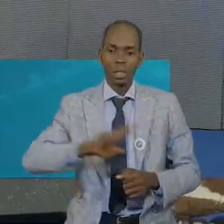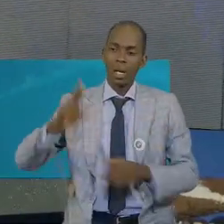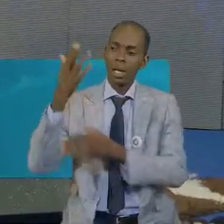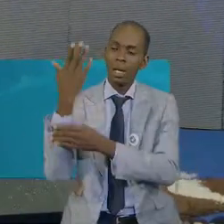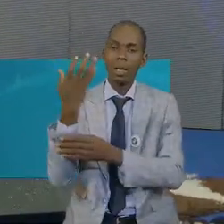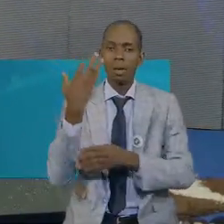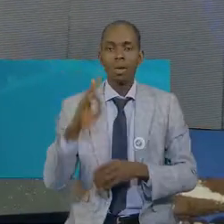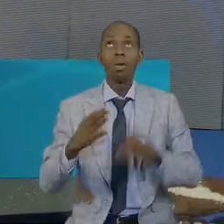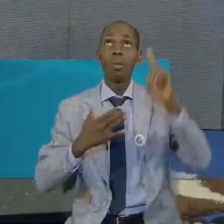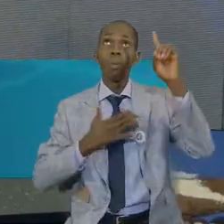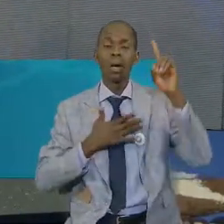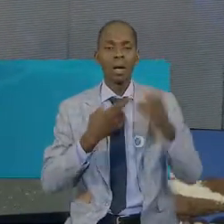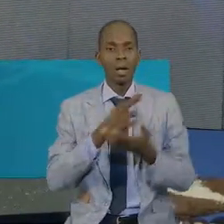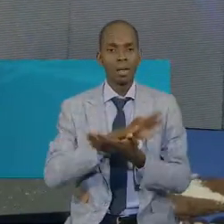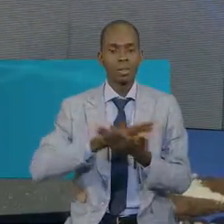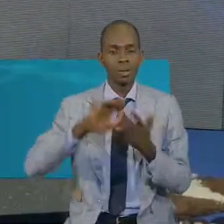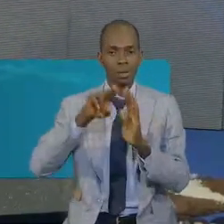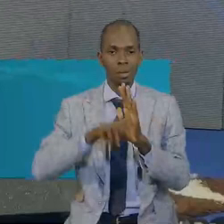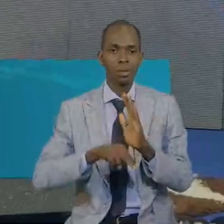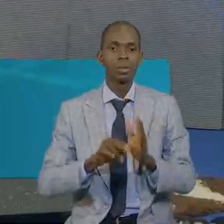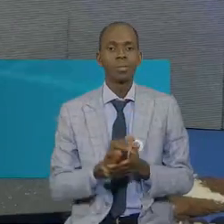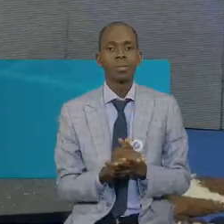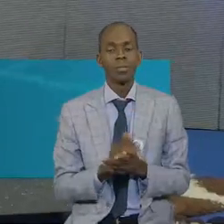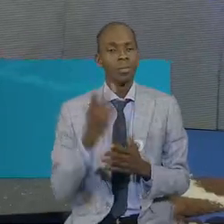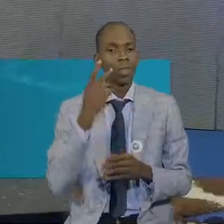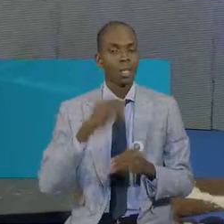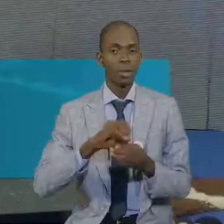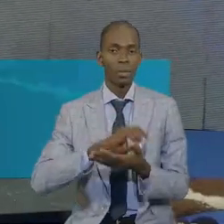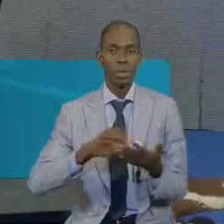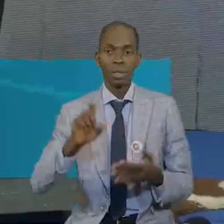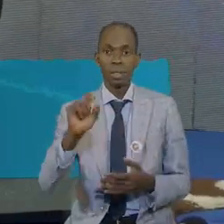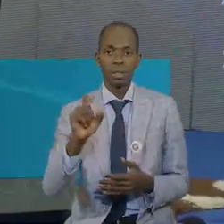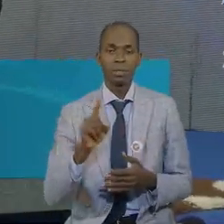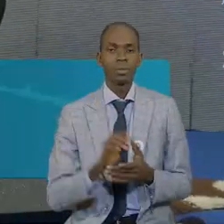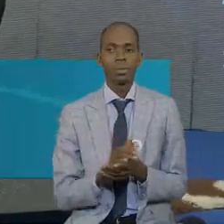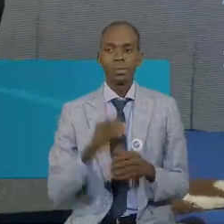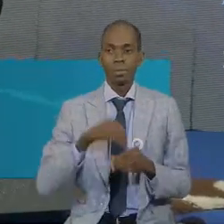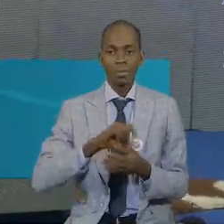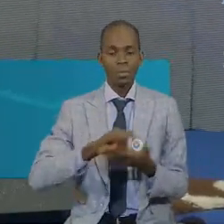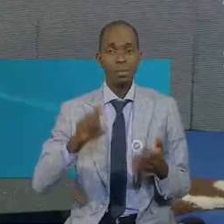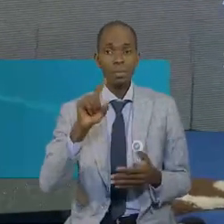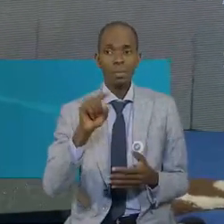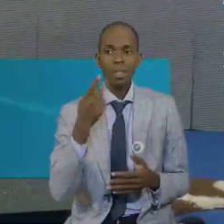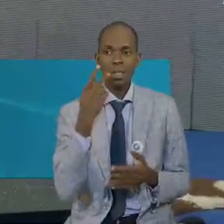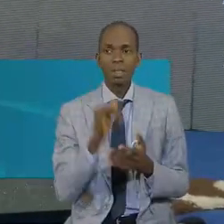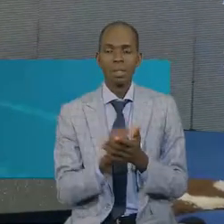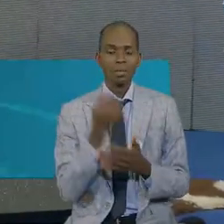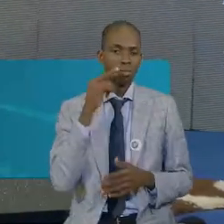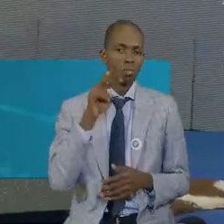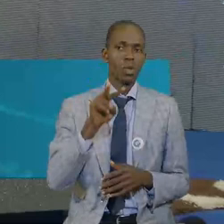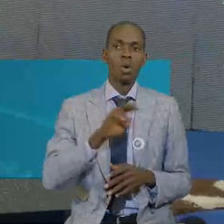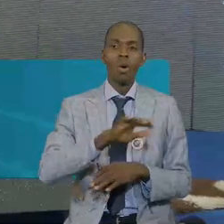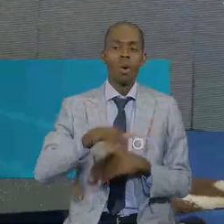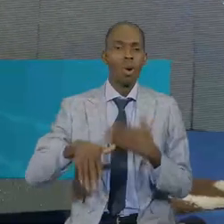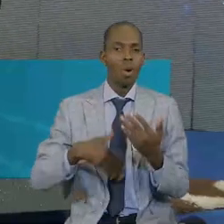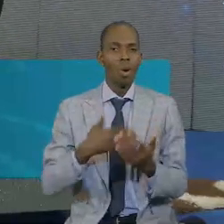te soutiens de ma droite triomphante. Look at verse 11. Verset 11. Verse 11. Behold, all they